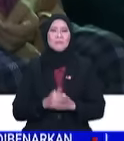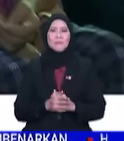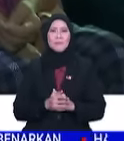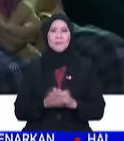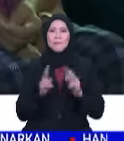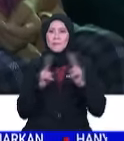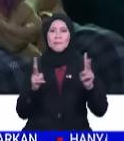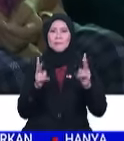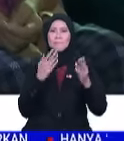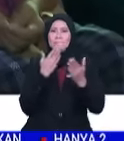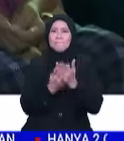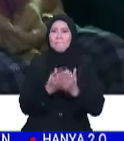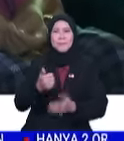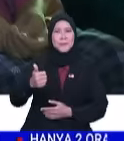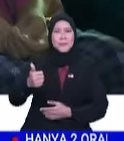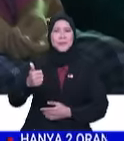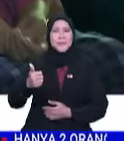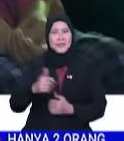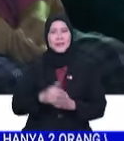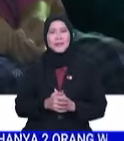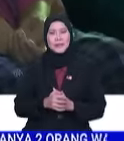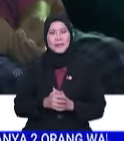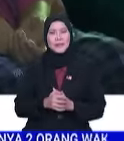sangat baguslah.